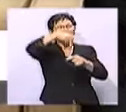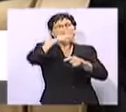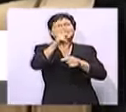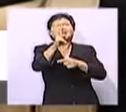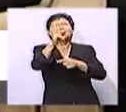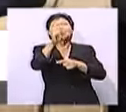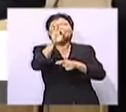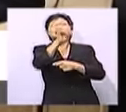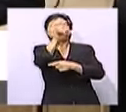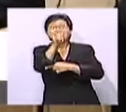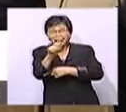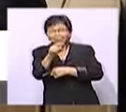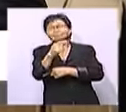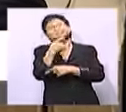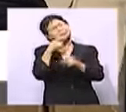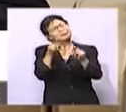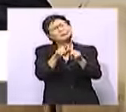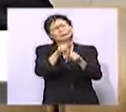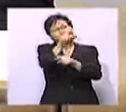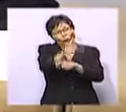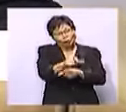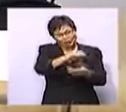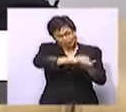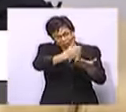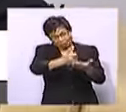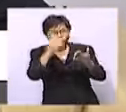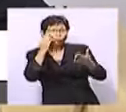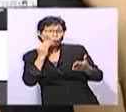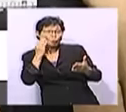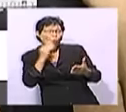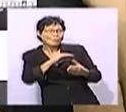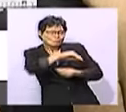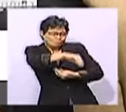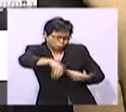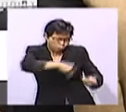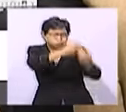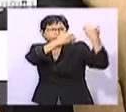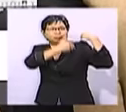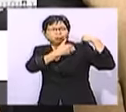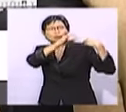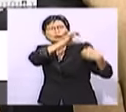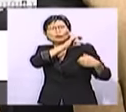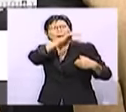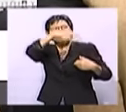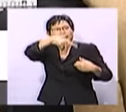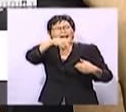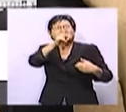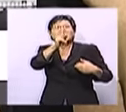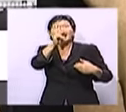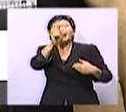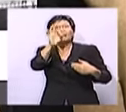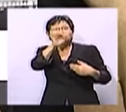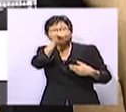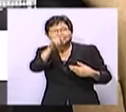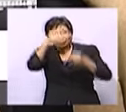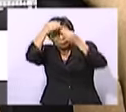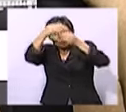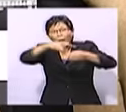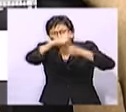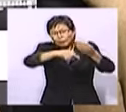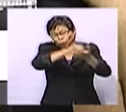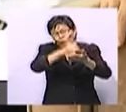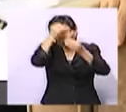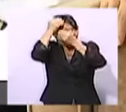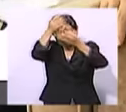Sdn Bhd. Beliau mencadangkan seseorang akaunten berpengalaman mengambil alih jawatan pengerusi PKFZ. Namun pengumuman mengenainya